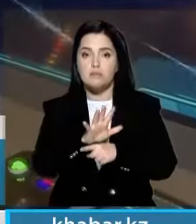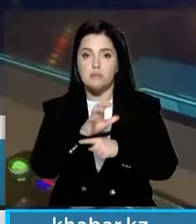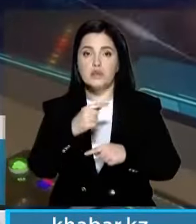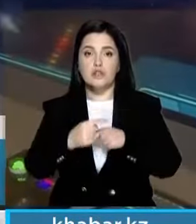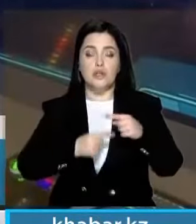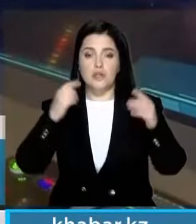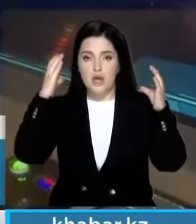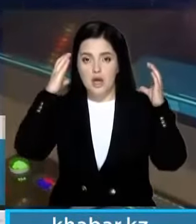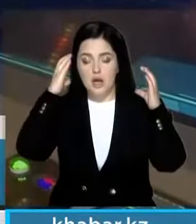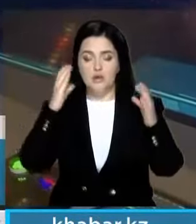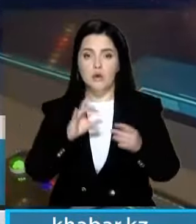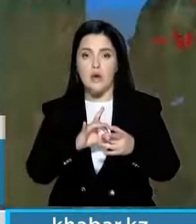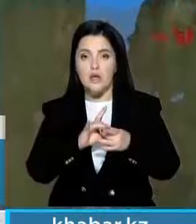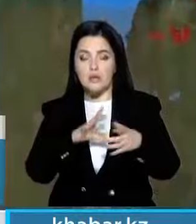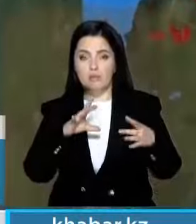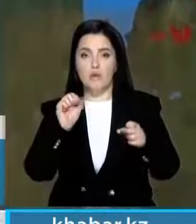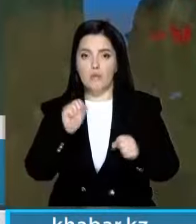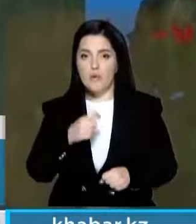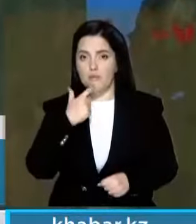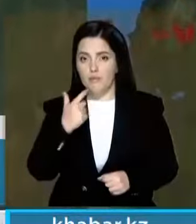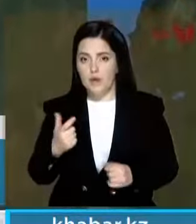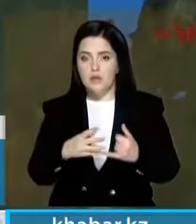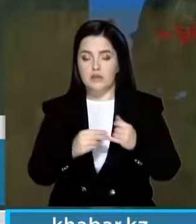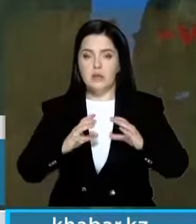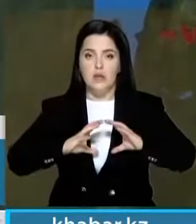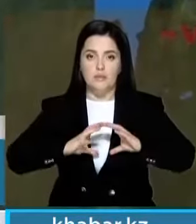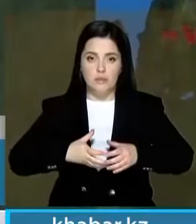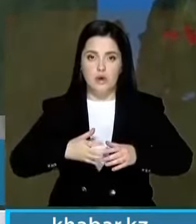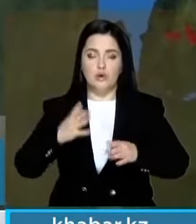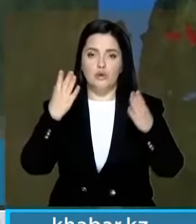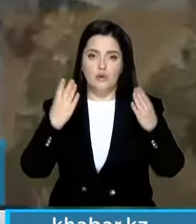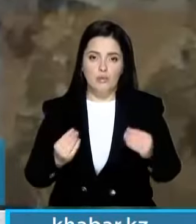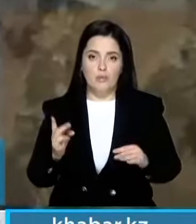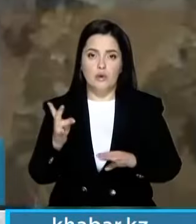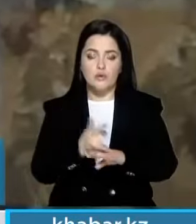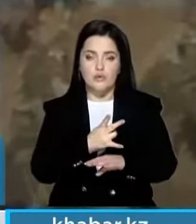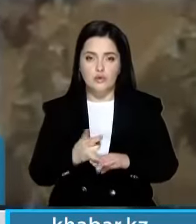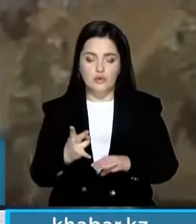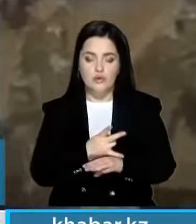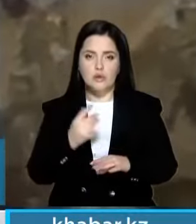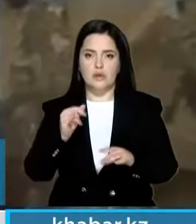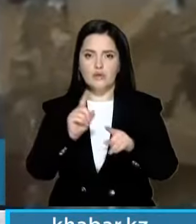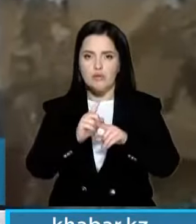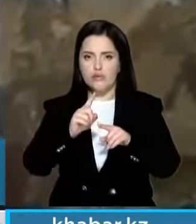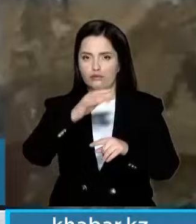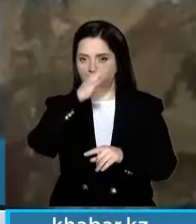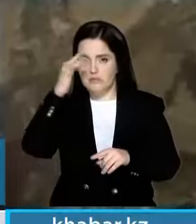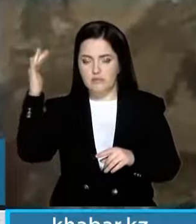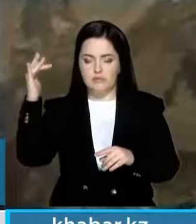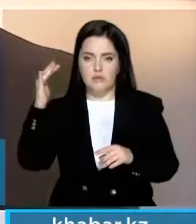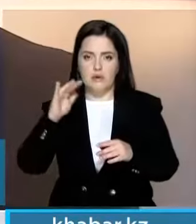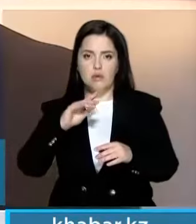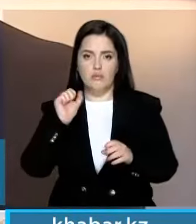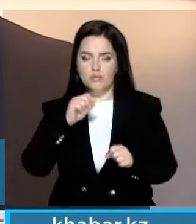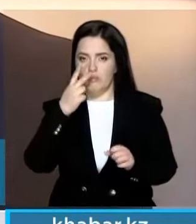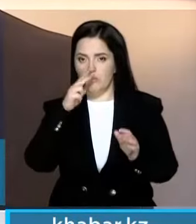радиоимпульсы можно мониторить состояние не только Земли, но и водоемов, и днем, и ночью, и даже сквозь плотную облачность. Нужно изменить